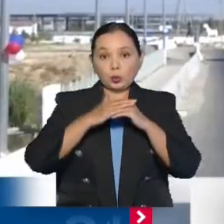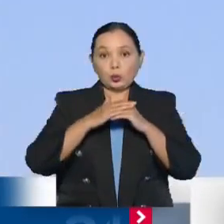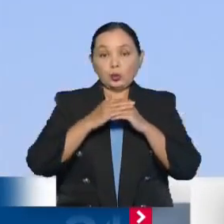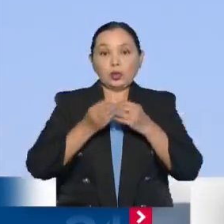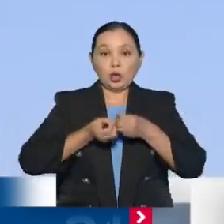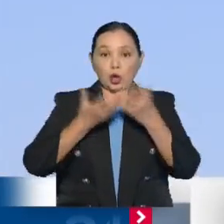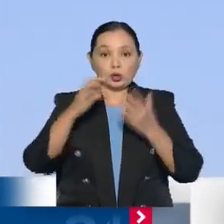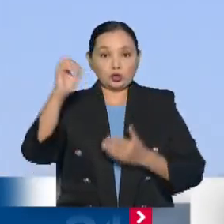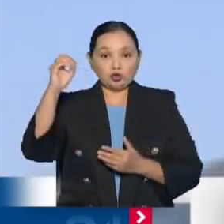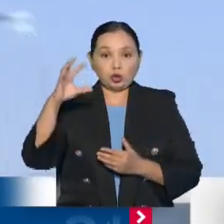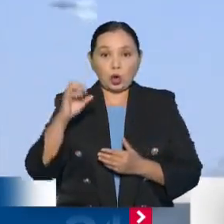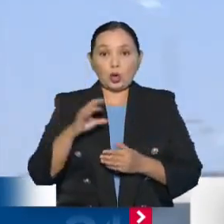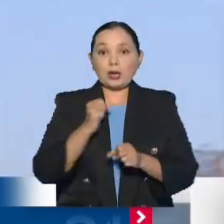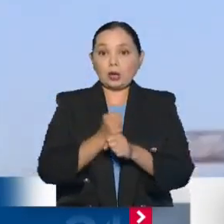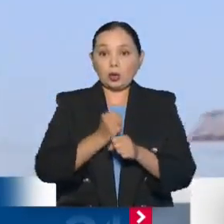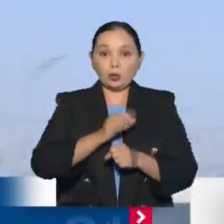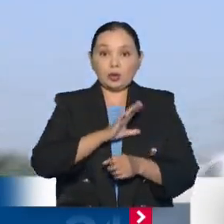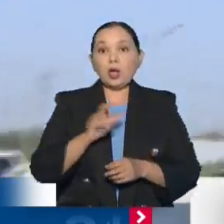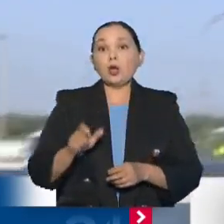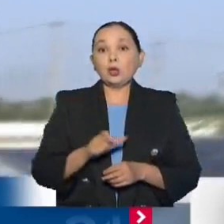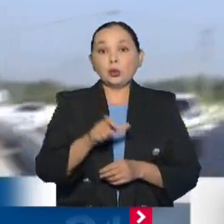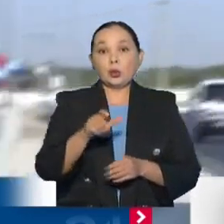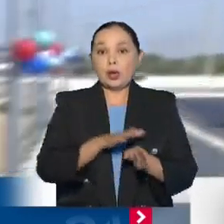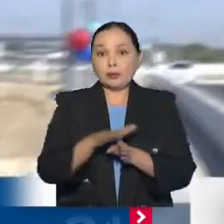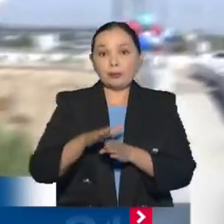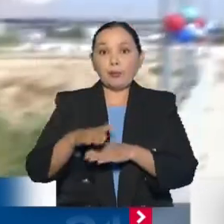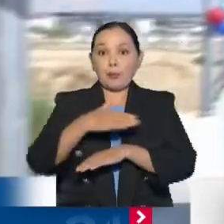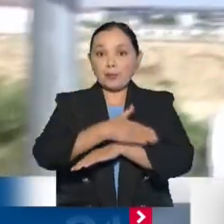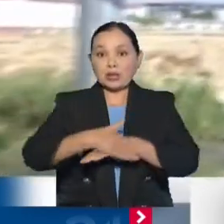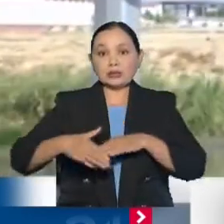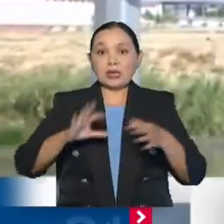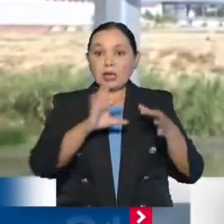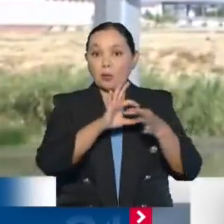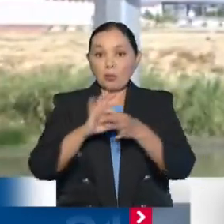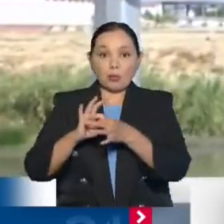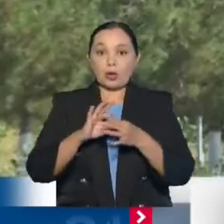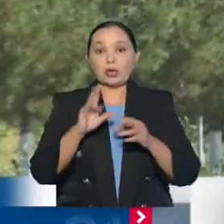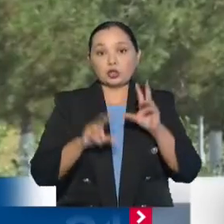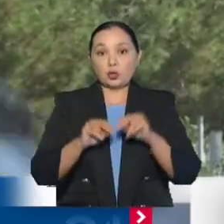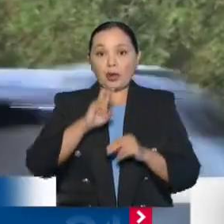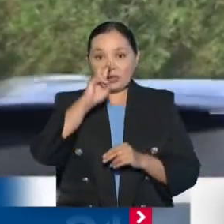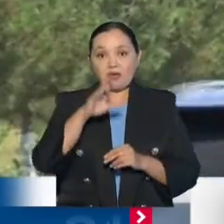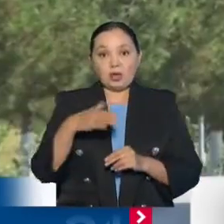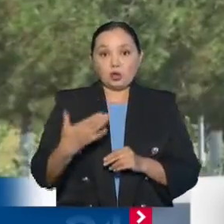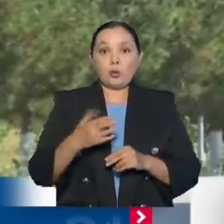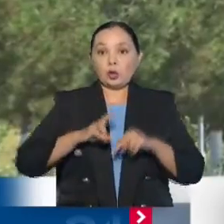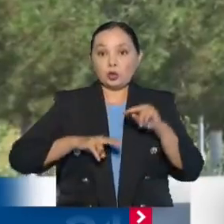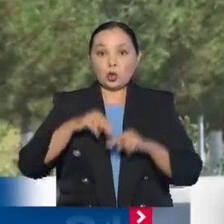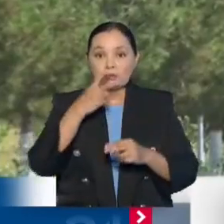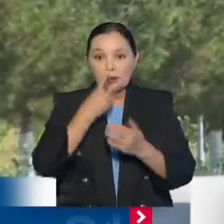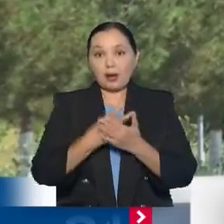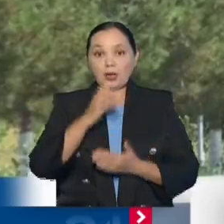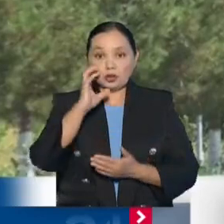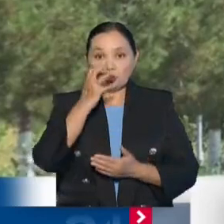o'rnatildi. Darhaqiqat, yo'llar ellarni ellarga, manzillarni manzillarga tutashtiruvchi muhim vositadir. Davlatimiz tomonidan yo'l qurilishi sohasiga qaratilayotgan jiddiy